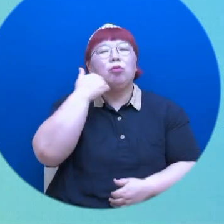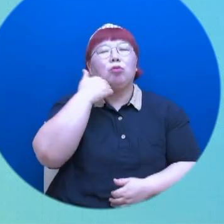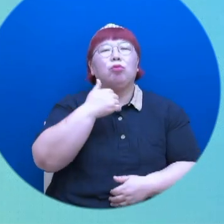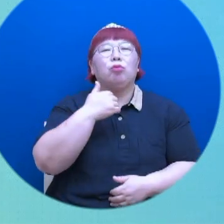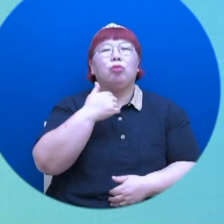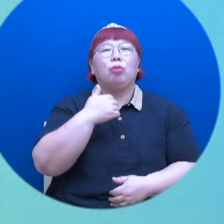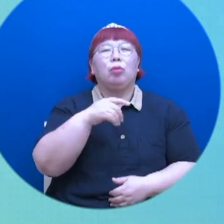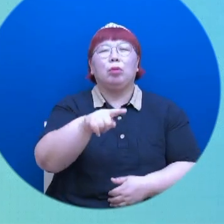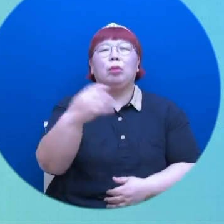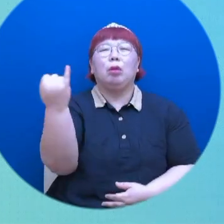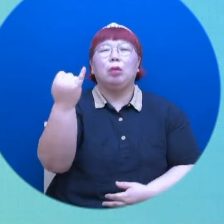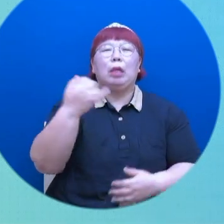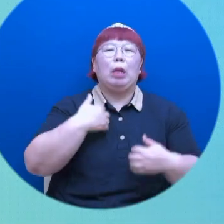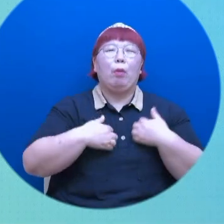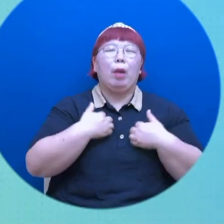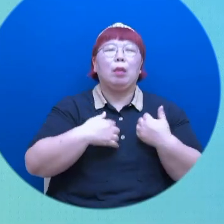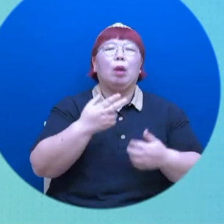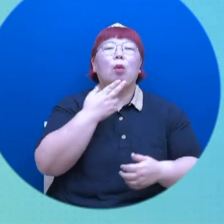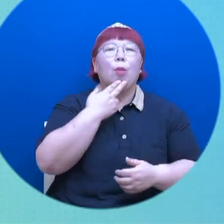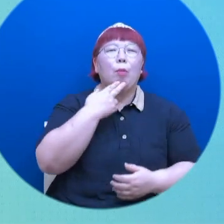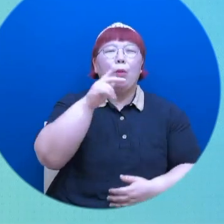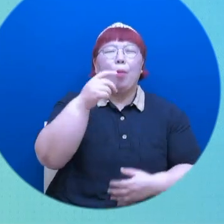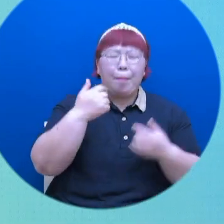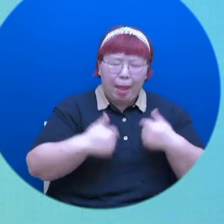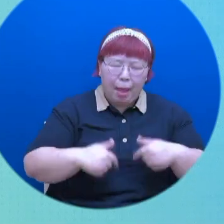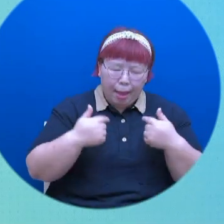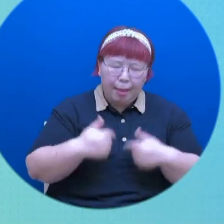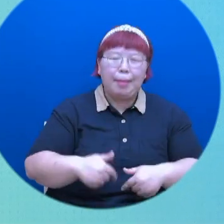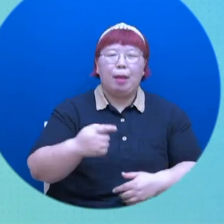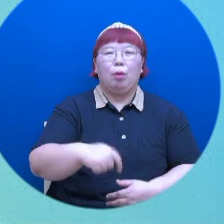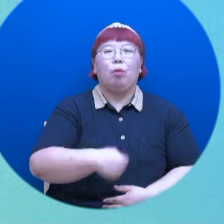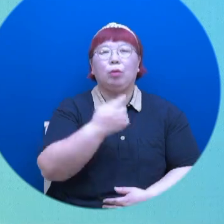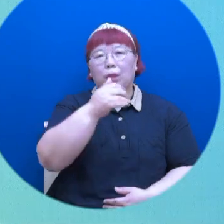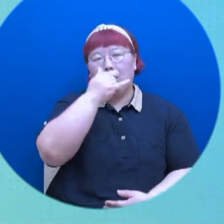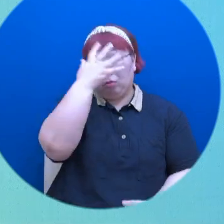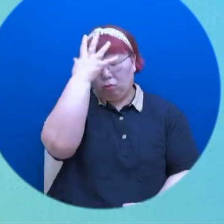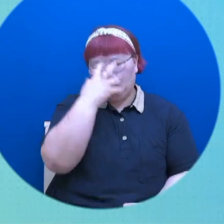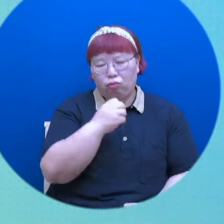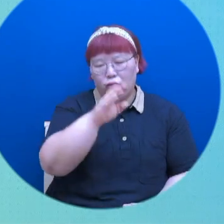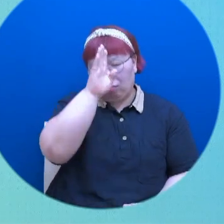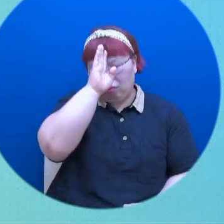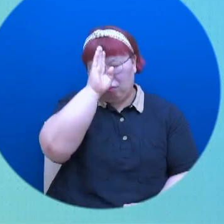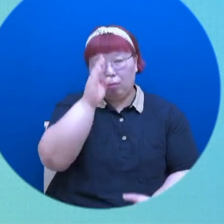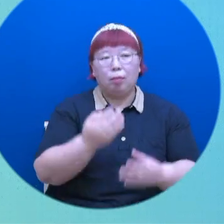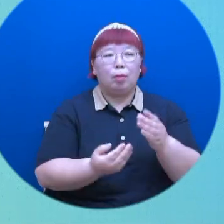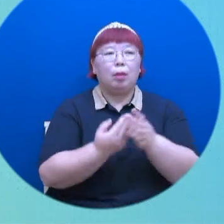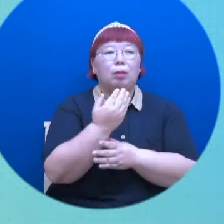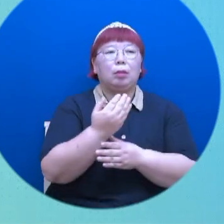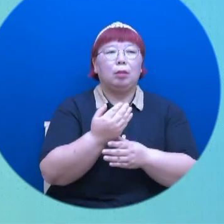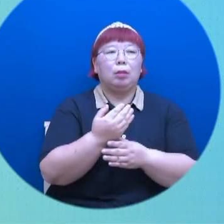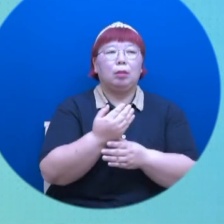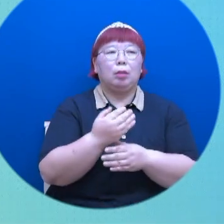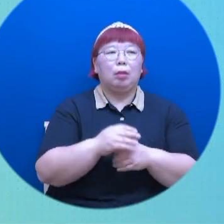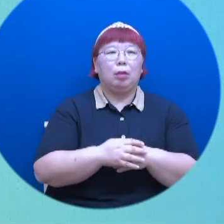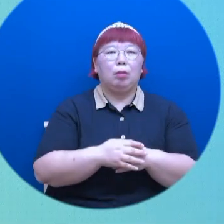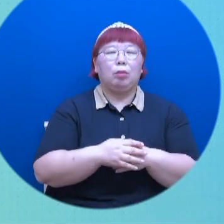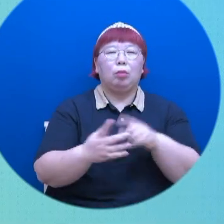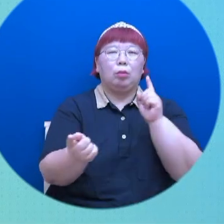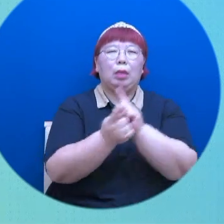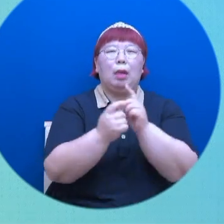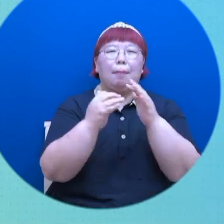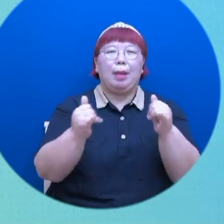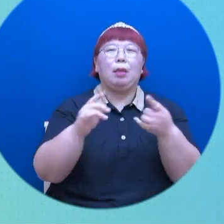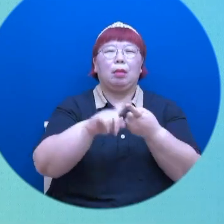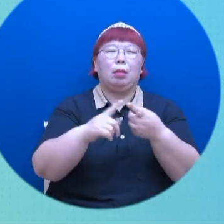못하고 매일 홀로 지냅니다. 당연히 우울증이 왔겠죠. 당연히 대인기피증이